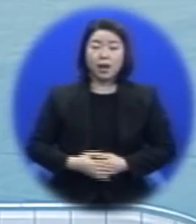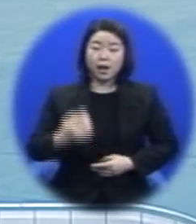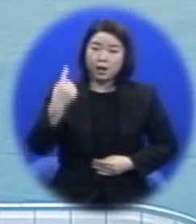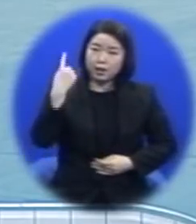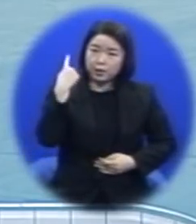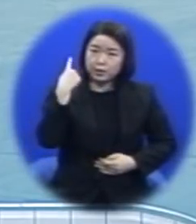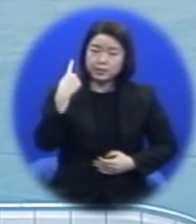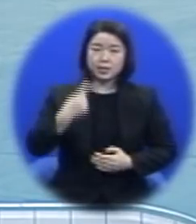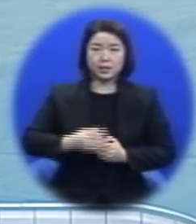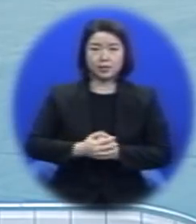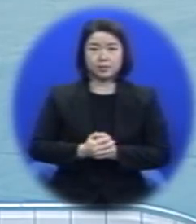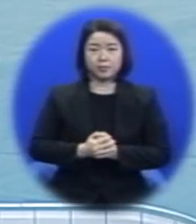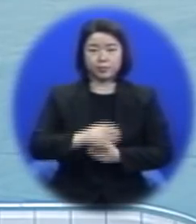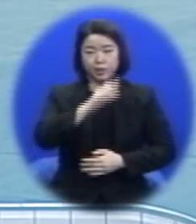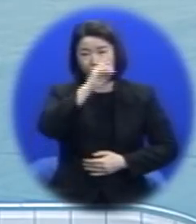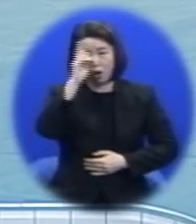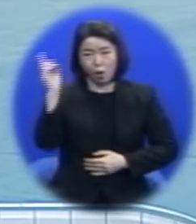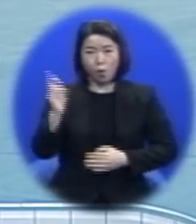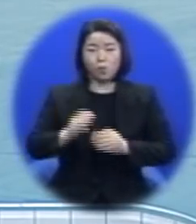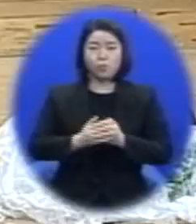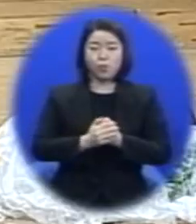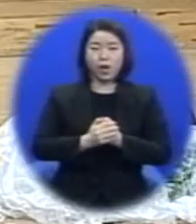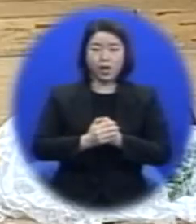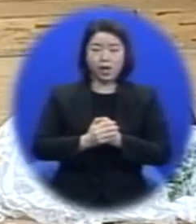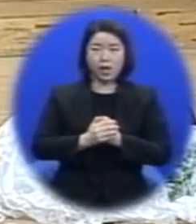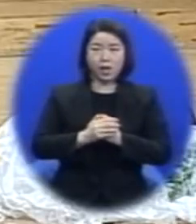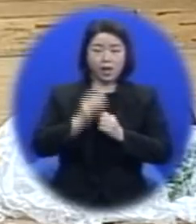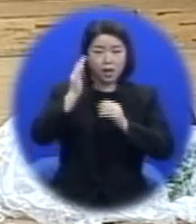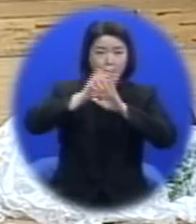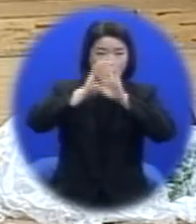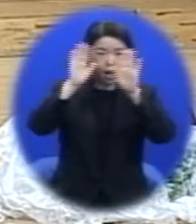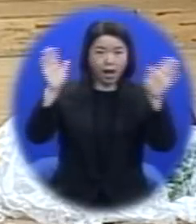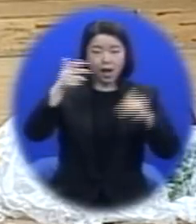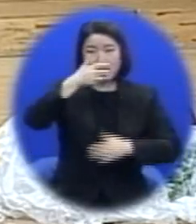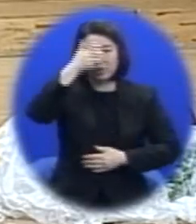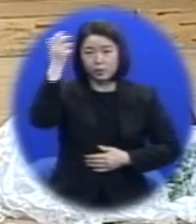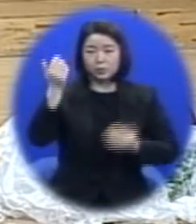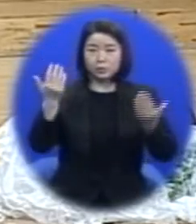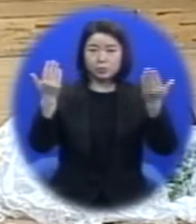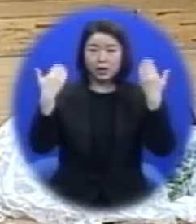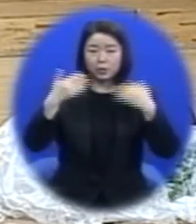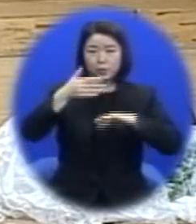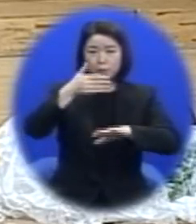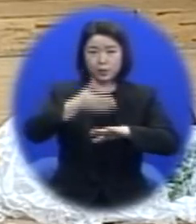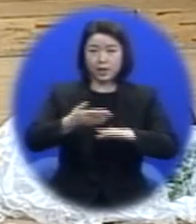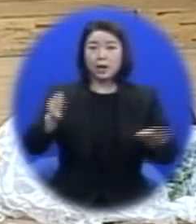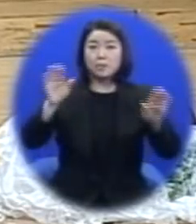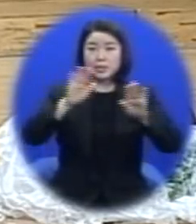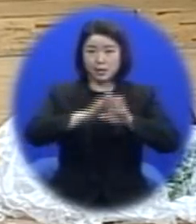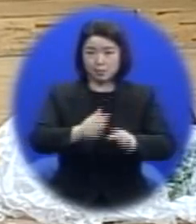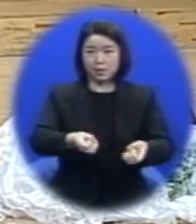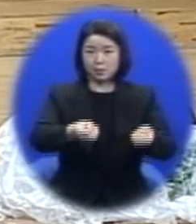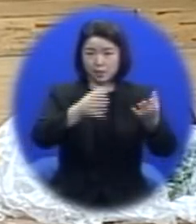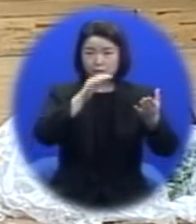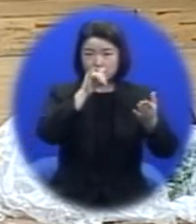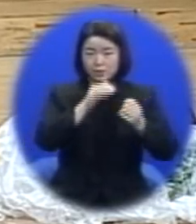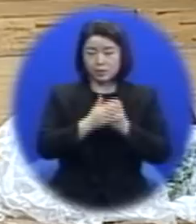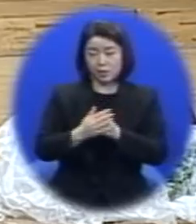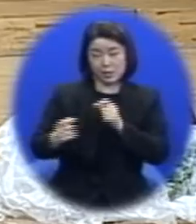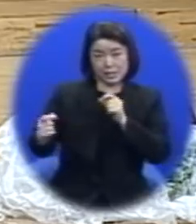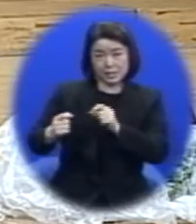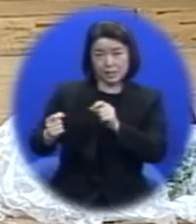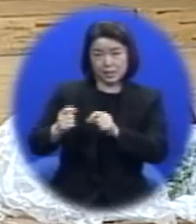어제 오후에 하늘꿈학교 감사의 밤이 있었습니다. 가까이에 있는 우리